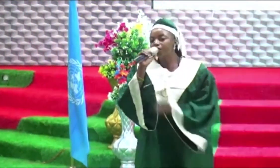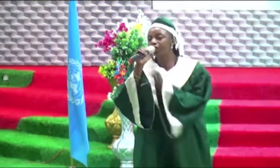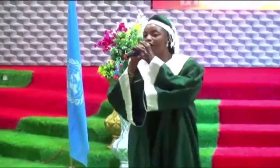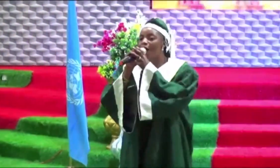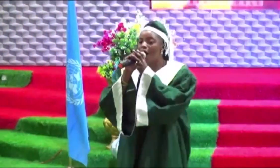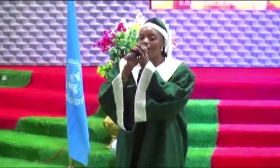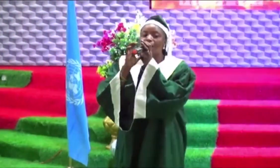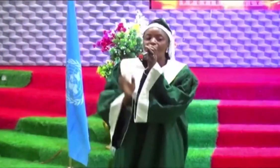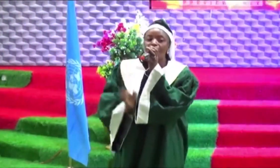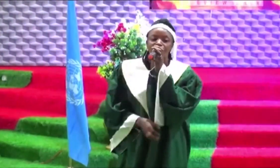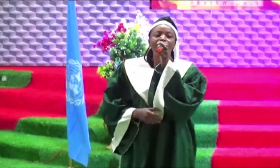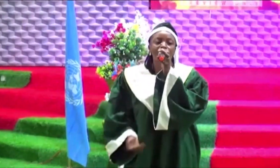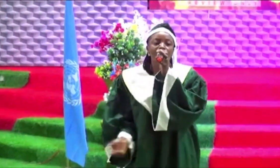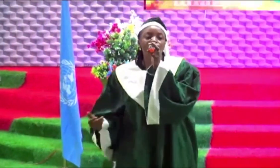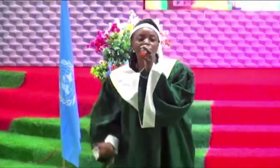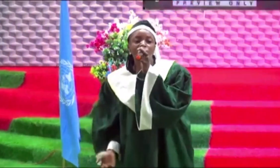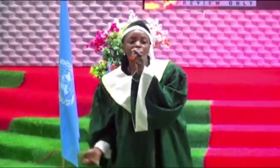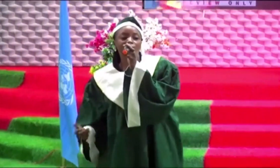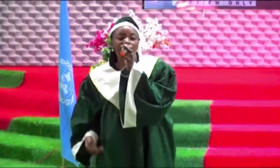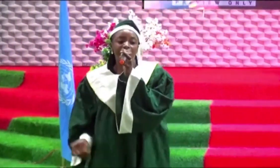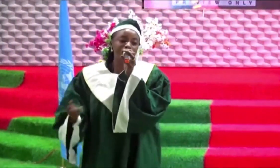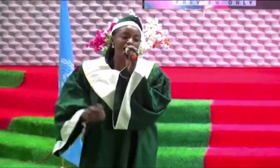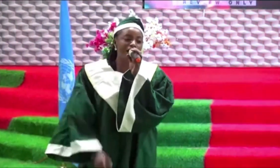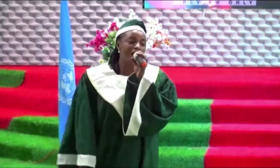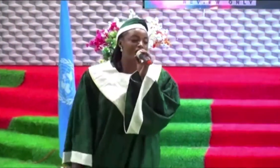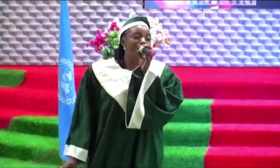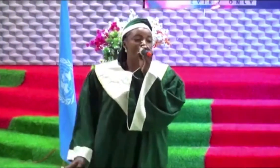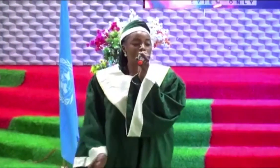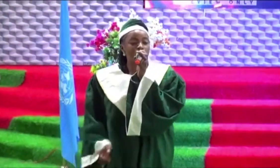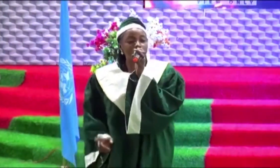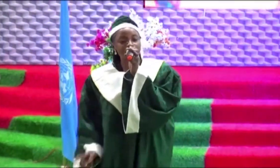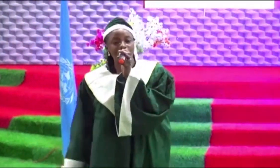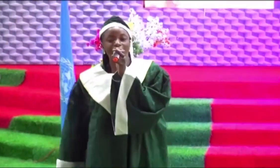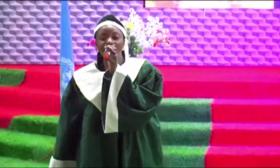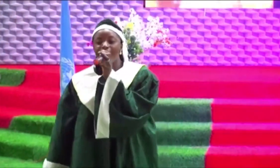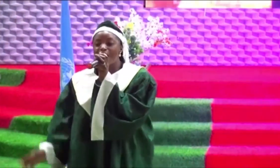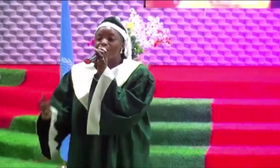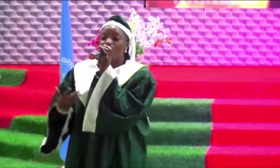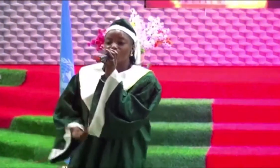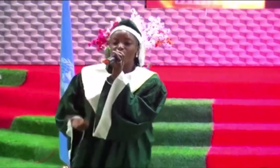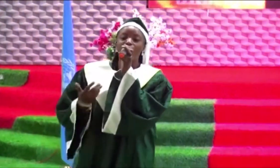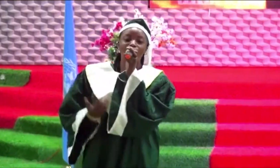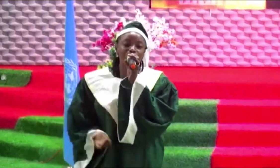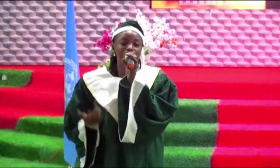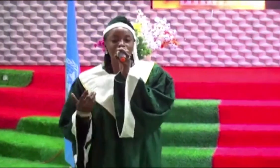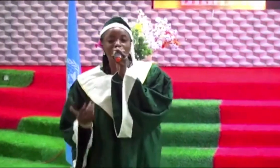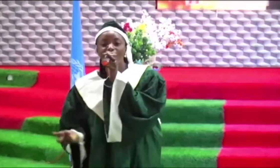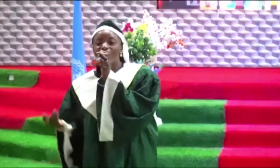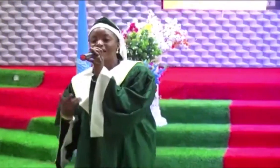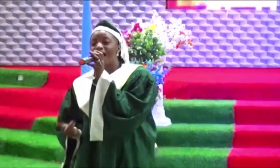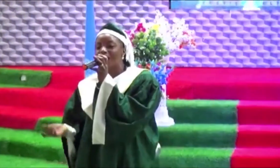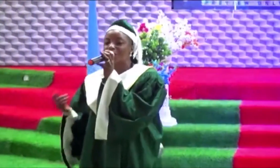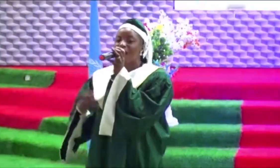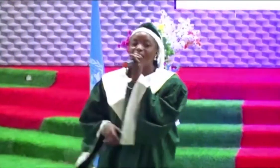sí o, kò sóhun tó kọjá àdúrà o. Kò sí ìyáyá, kò sóhun tó